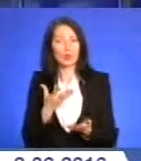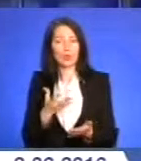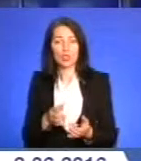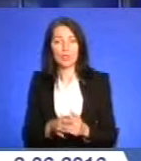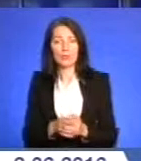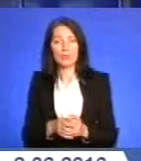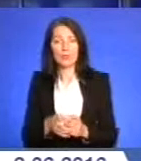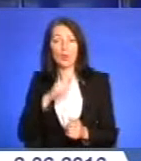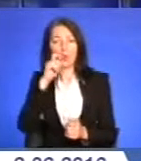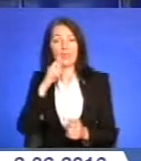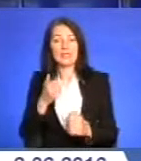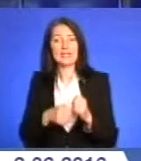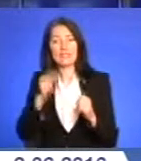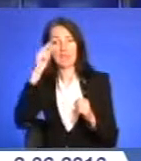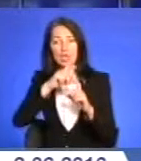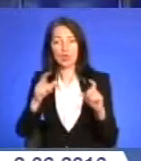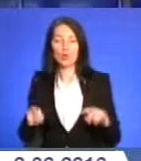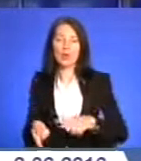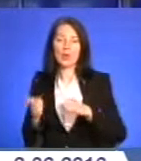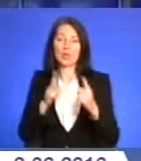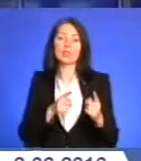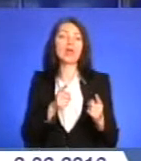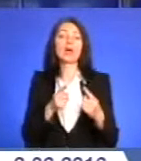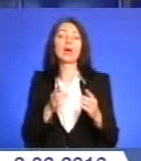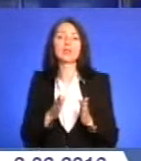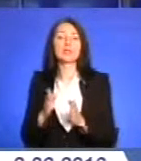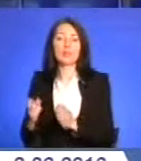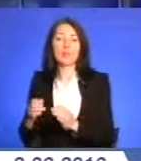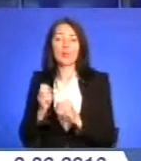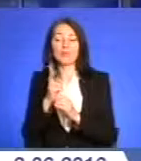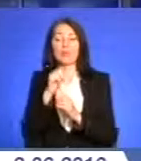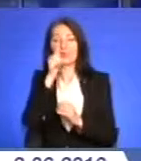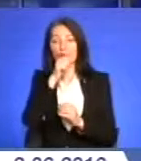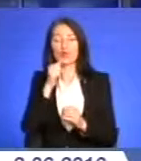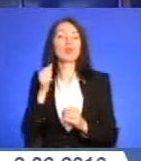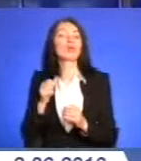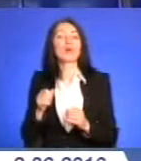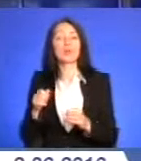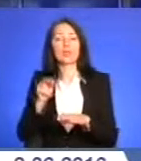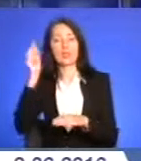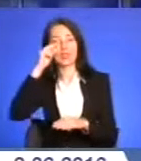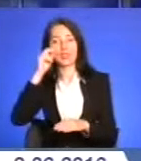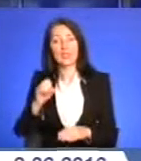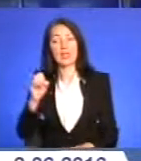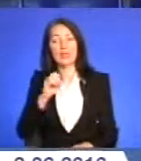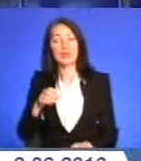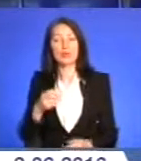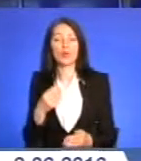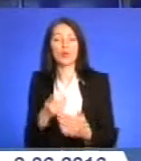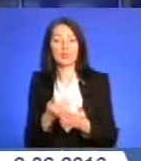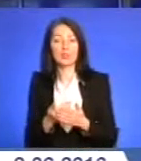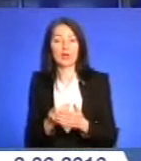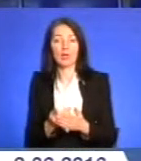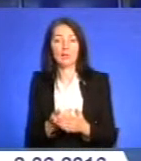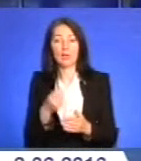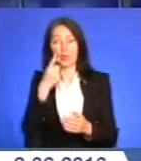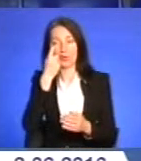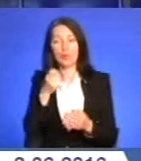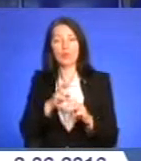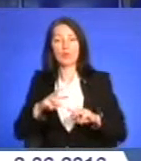Українська середня школа перейде на систему 12-річного навчання європейського зразка. Про це повідомила міністр освіти Лілія Гриневич. Сьогодні така